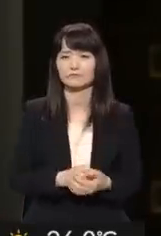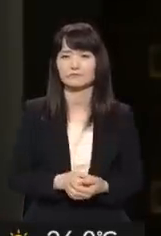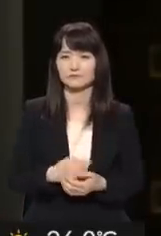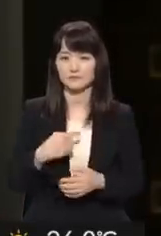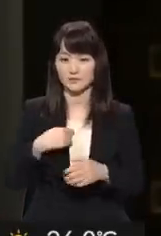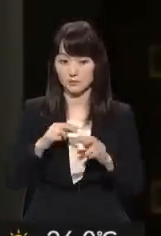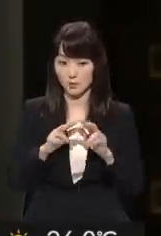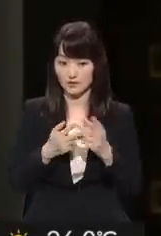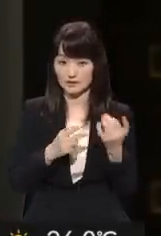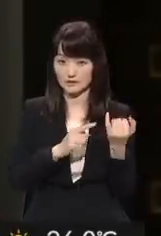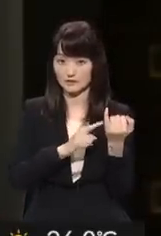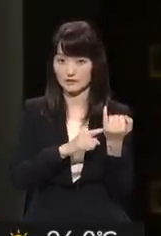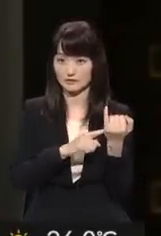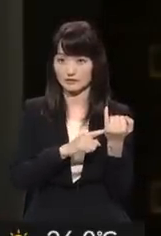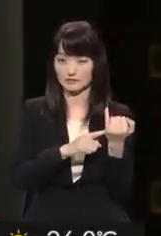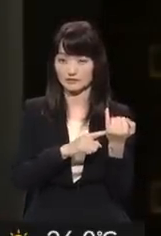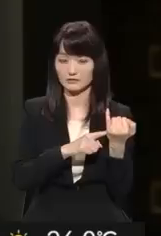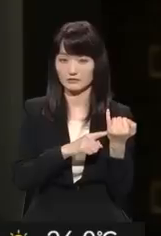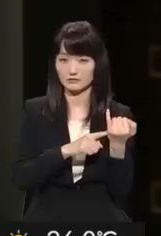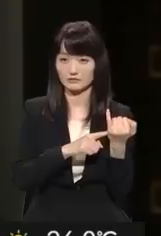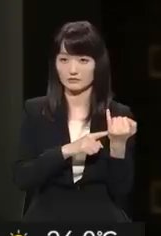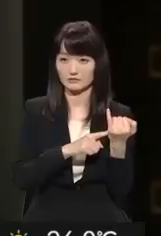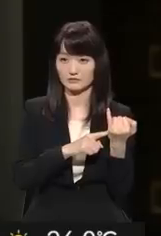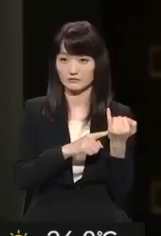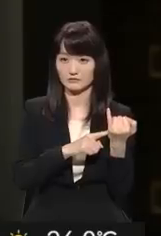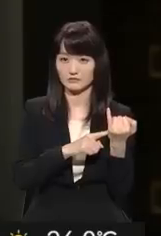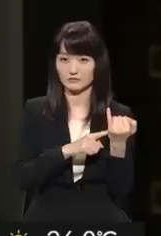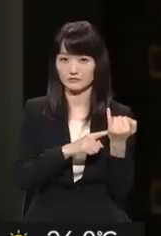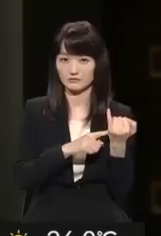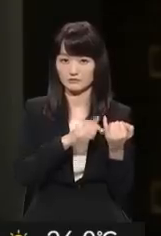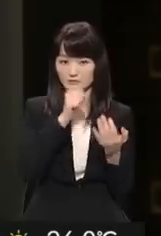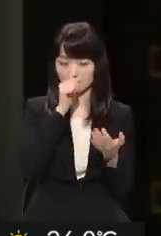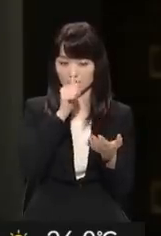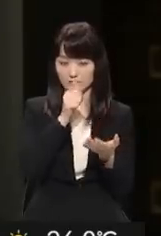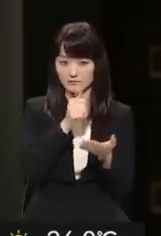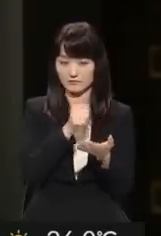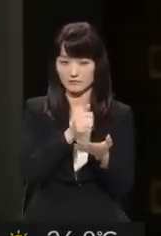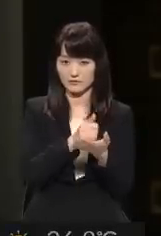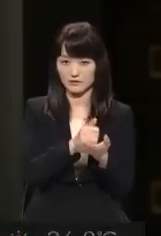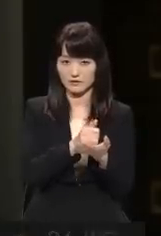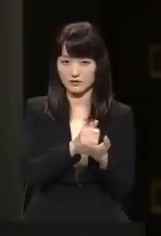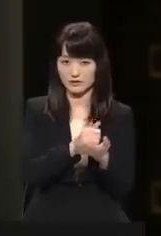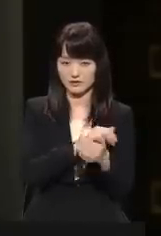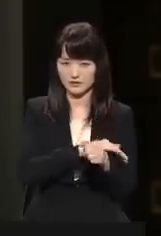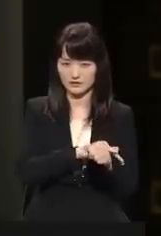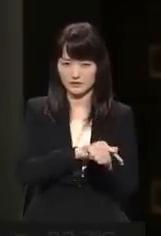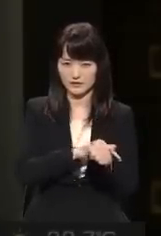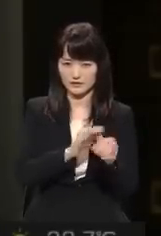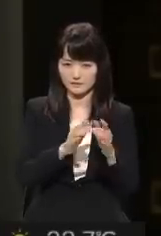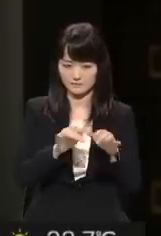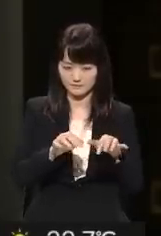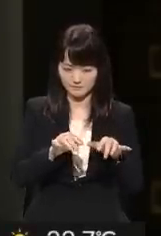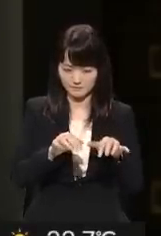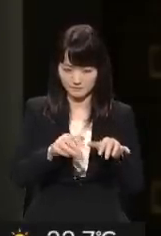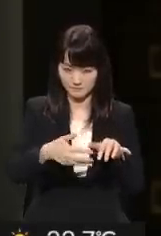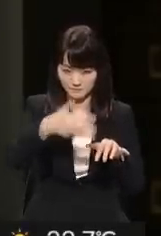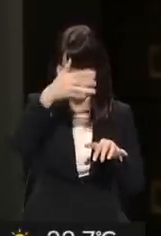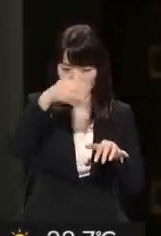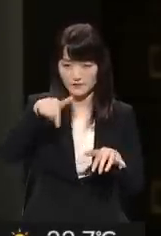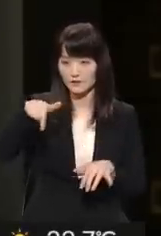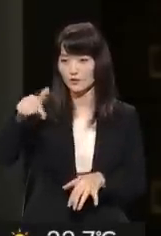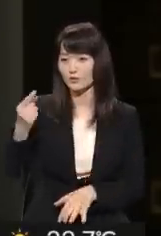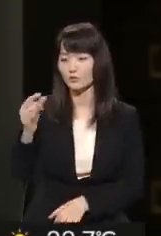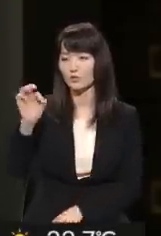본인이 여성이다 보니까 여성이 저지른 범죄를 많이 참고했을 것이다. 특히 고유정 사건을 좀